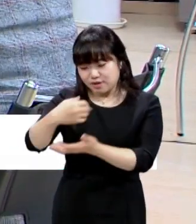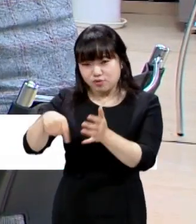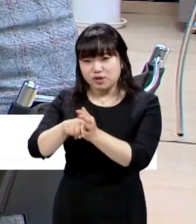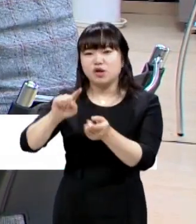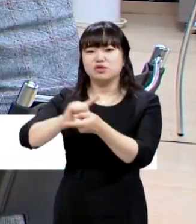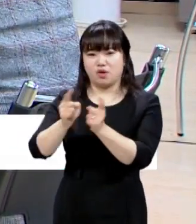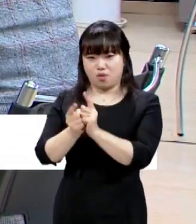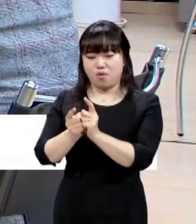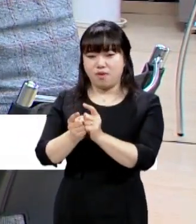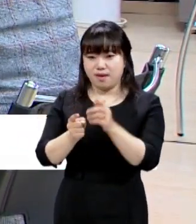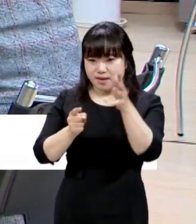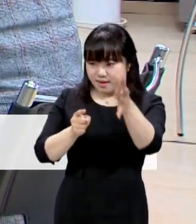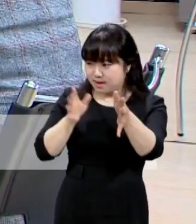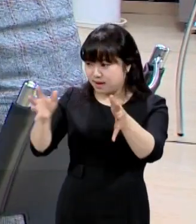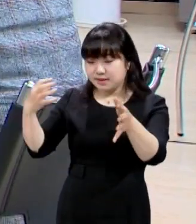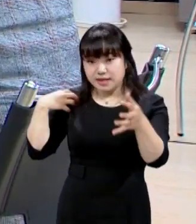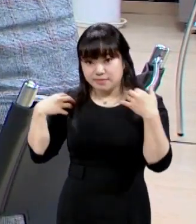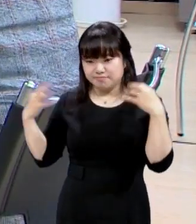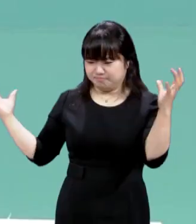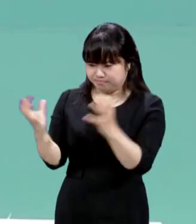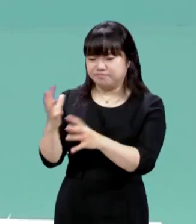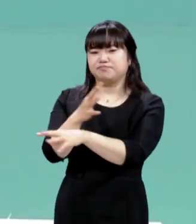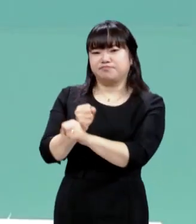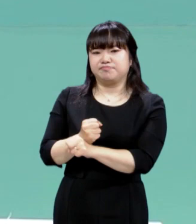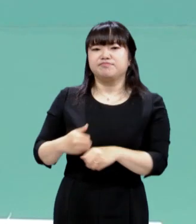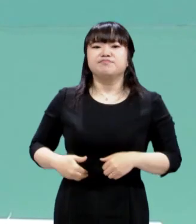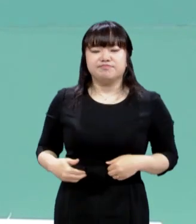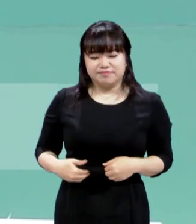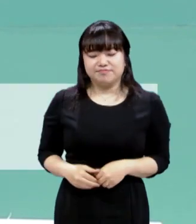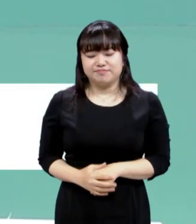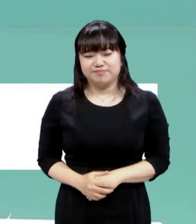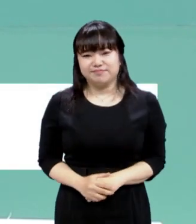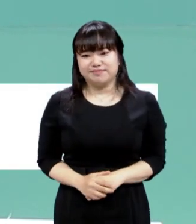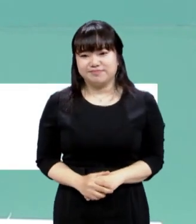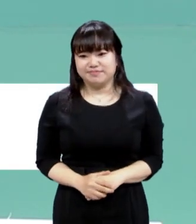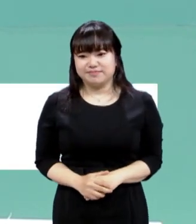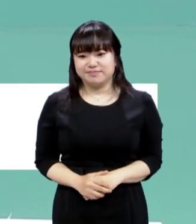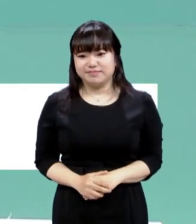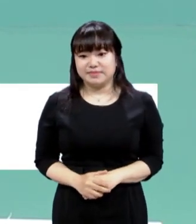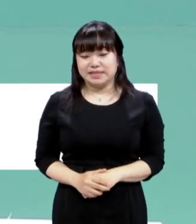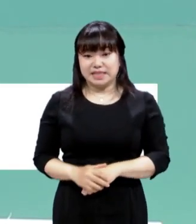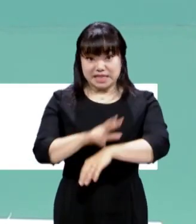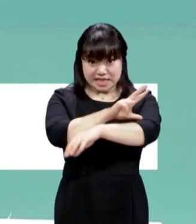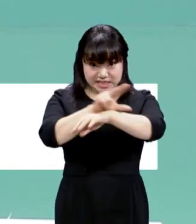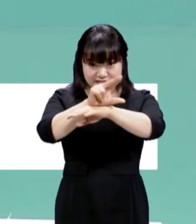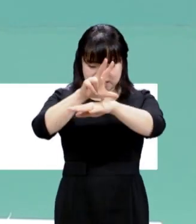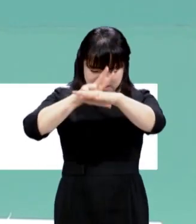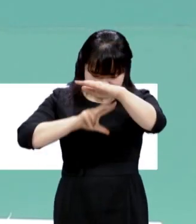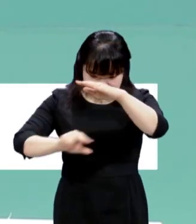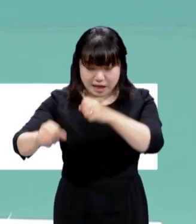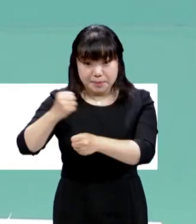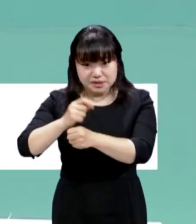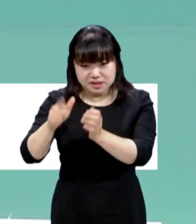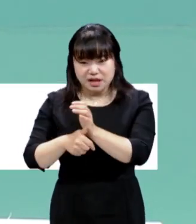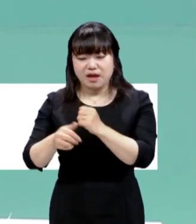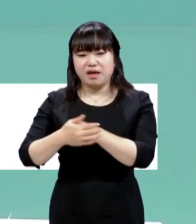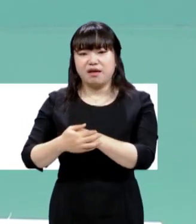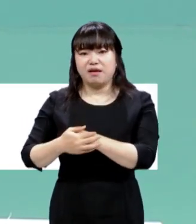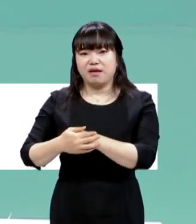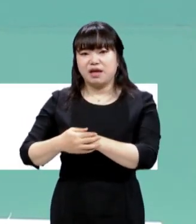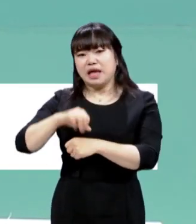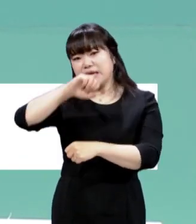협약체결을 방 안으로 제시했습니다 지하와 기금을 조성하는 뭐 mou